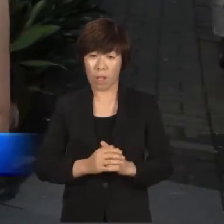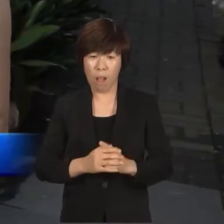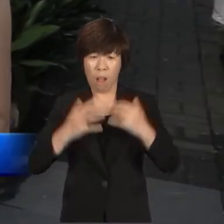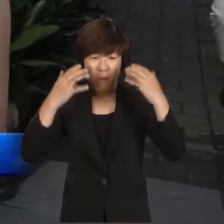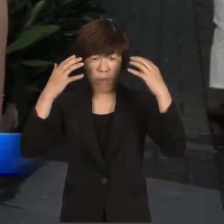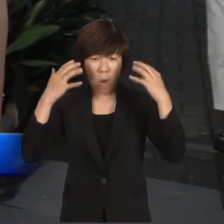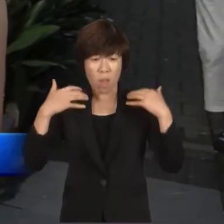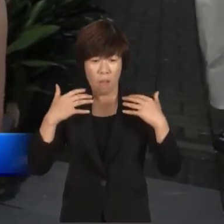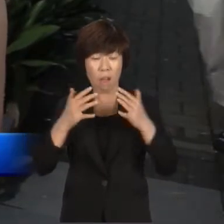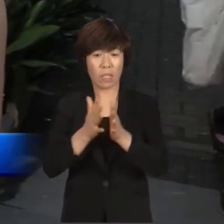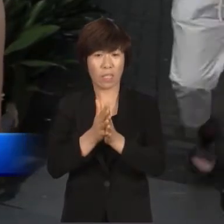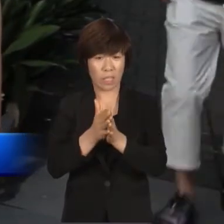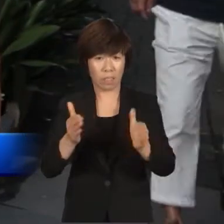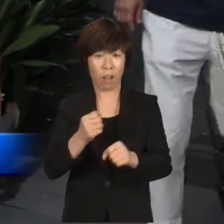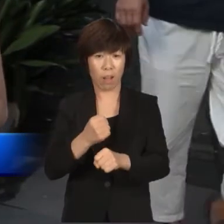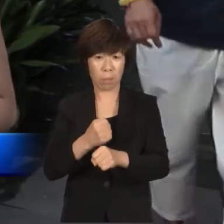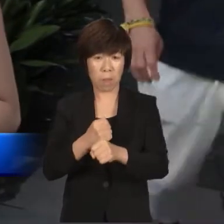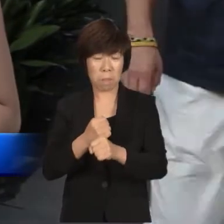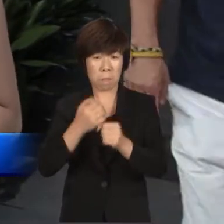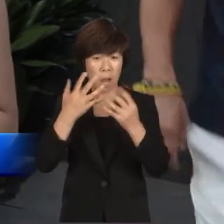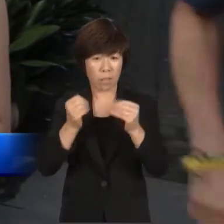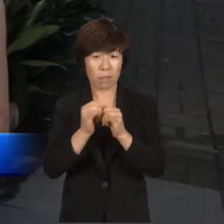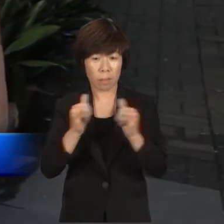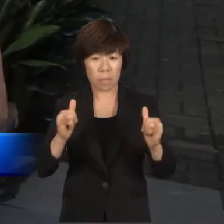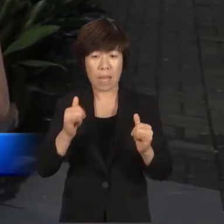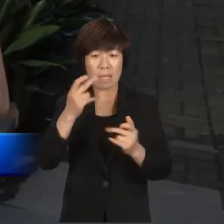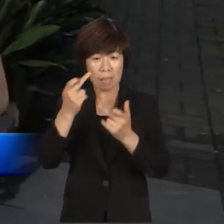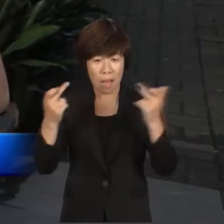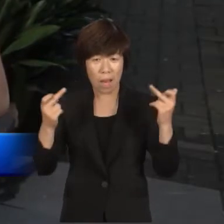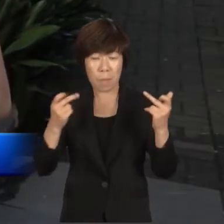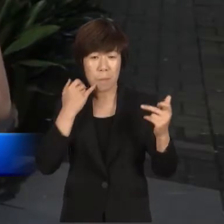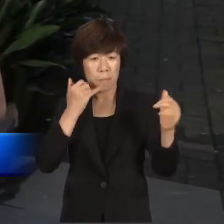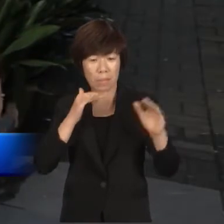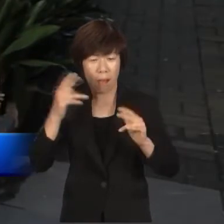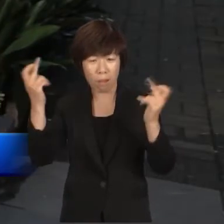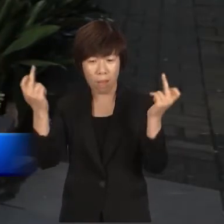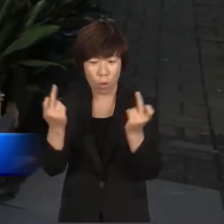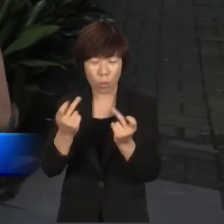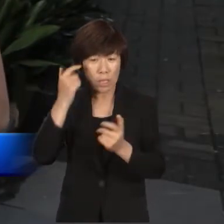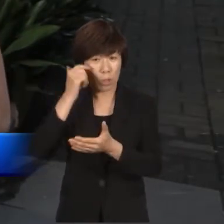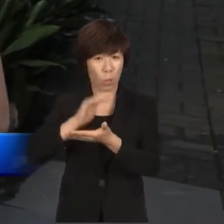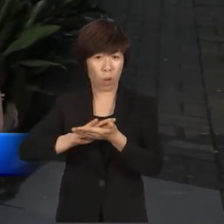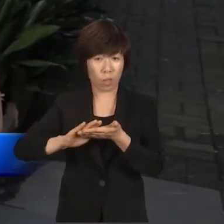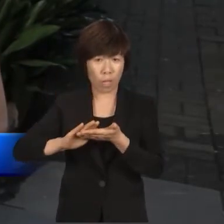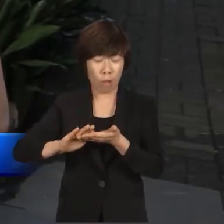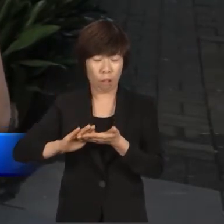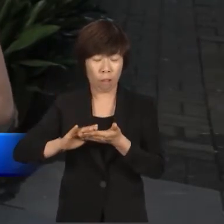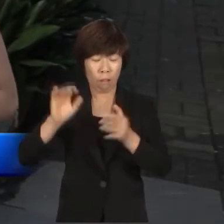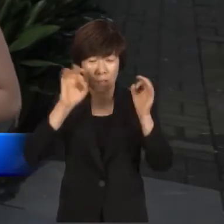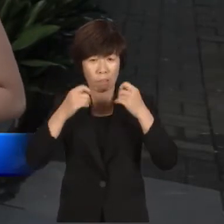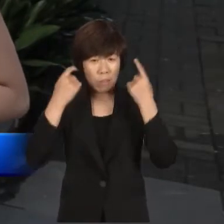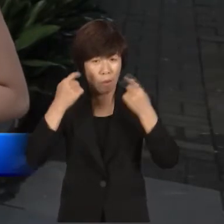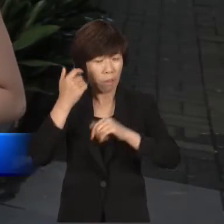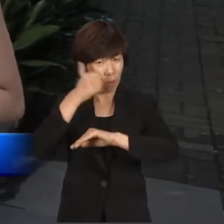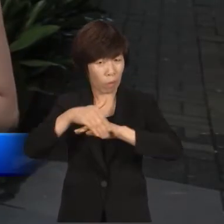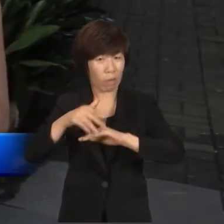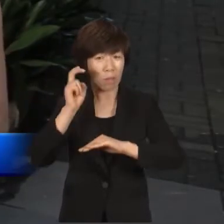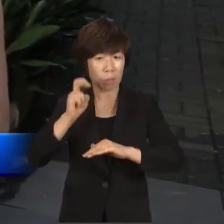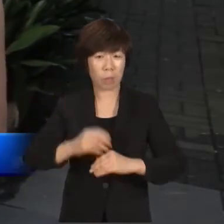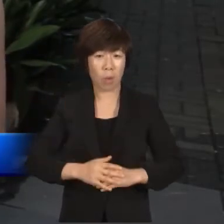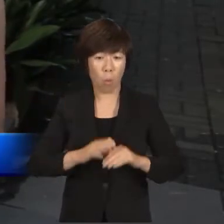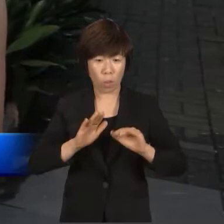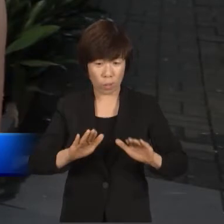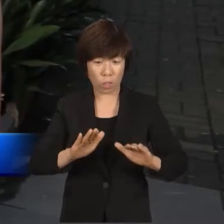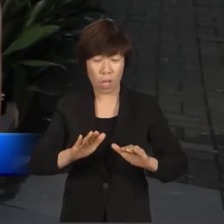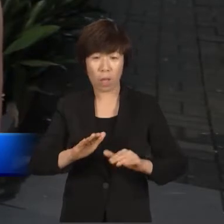요즘 무더위가 계속되면서 많은 분들이 산과 바다, 계곡 등 시원한 곳을 찾아 떠날 준비를 하고 계실 텐데요. 오늘